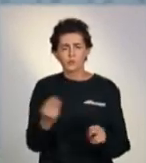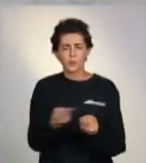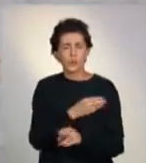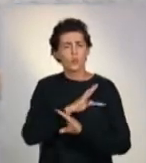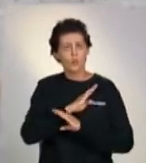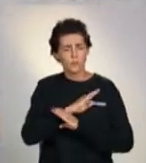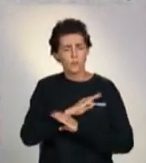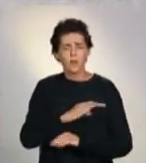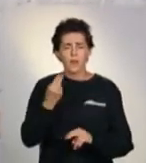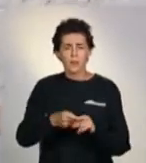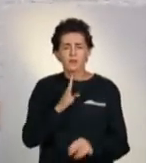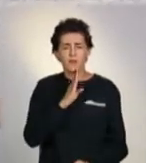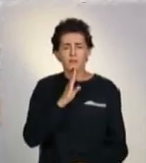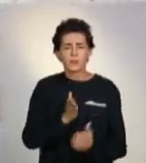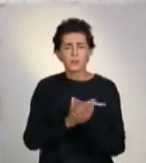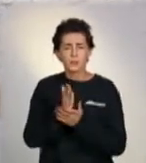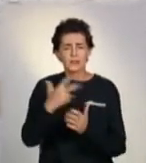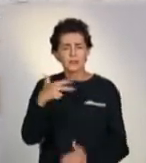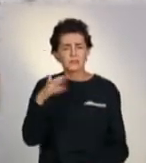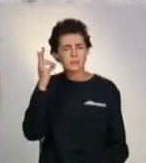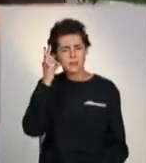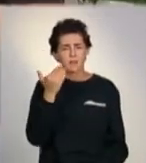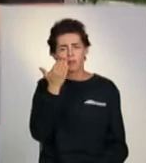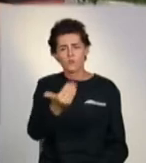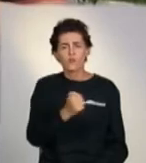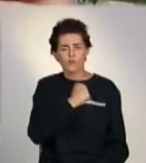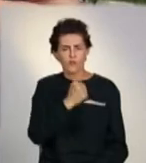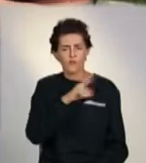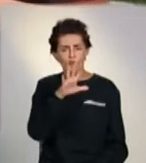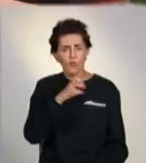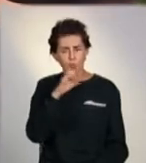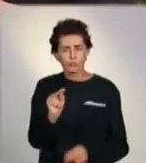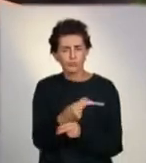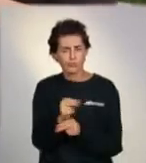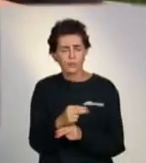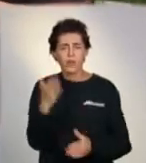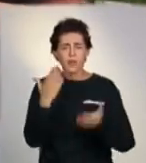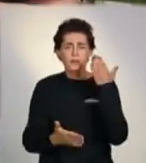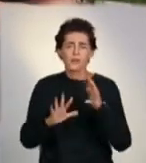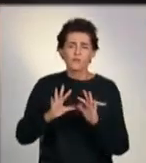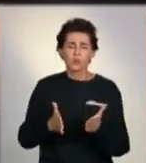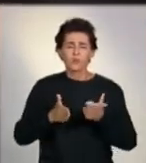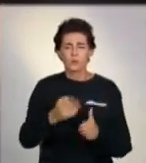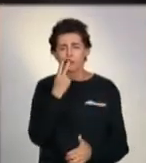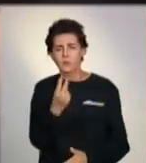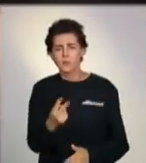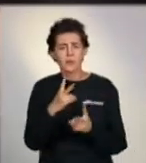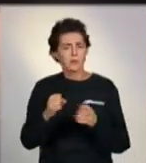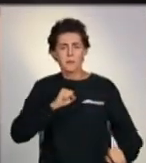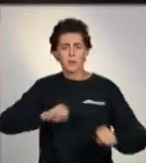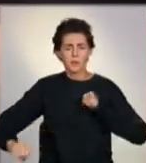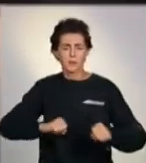життя. Світлана вже 30 років дресирує бійцівських собак. Каже, якщо зустрінете такого на шляху, не починайте